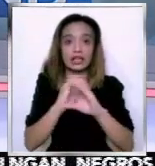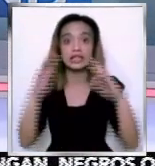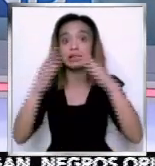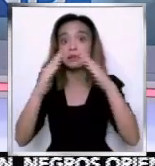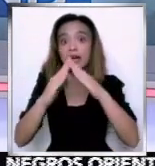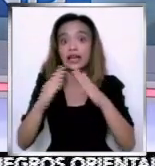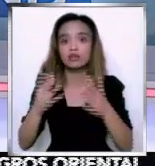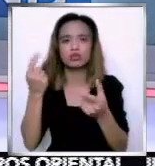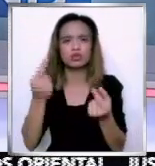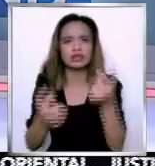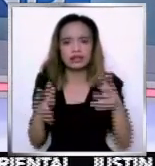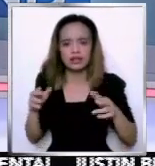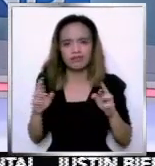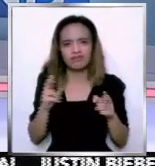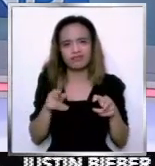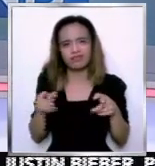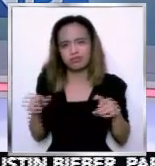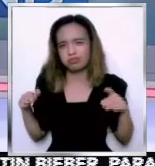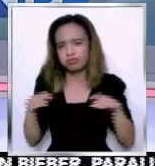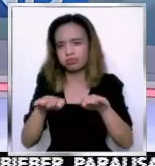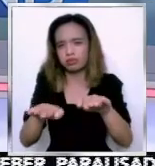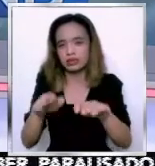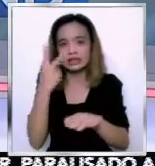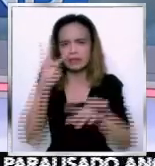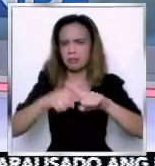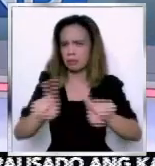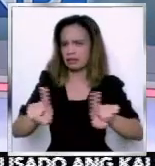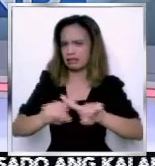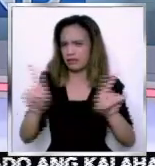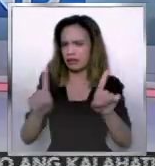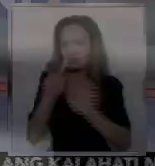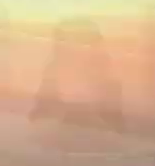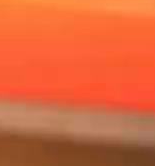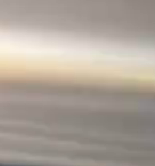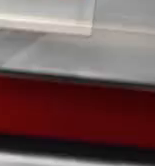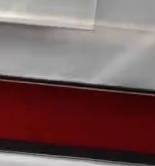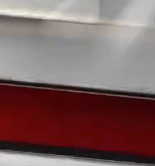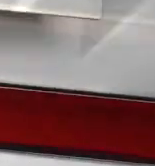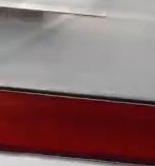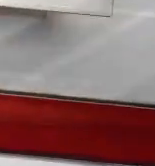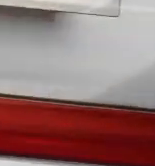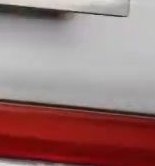nilang kotse iba nang itsura kumpara sa nasa video. Nakatutok si John Consulta exclusive.